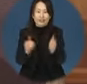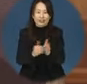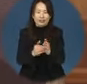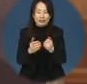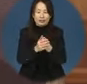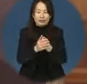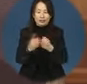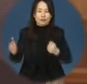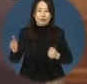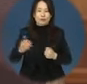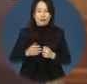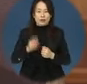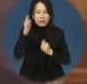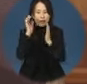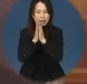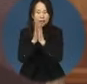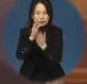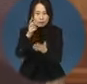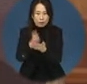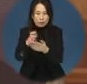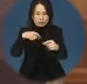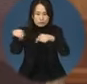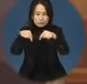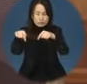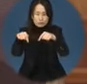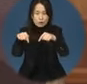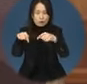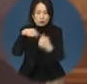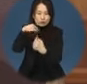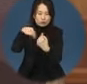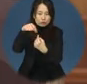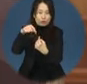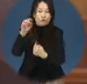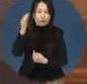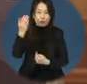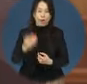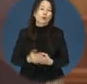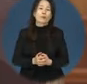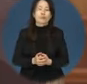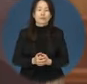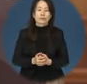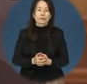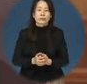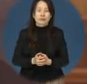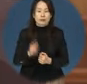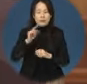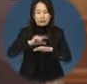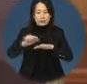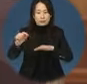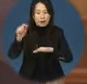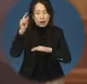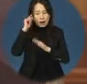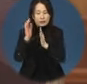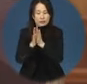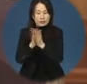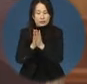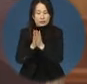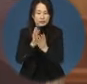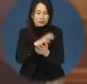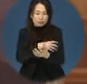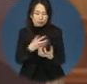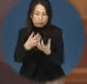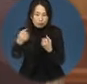붕권 이 실현되고 더 나아가서는 지금까지 지방 분권 또는 자치 붕권 2 1단계 라면 1